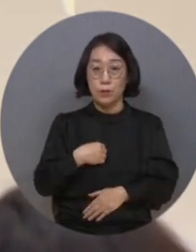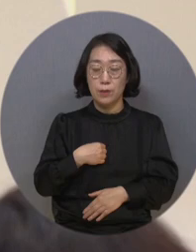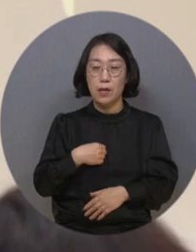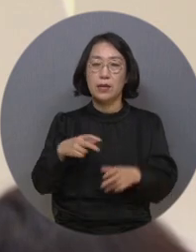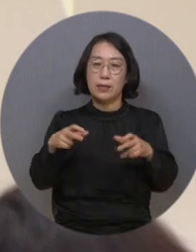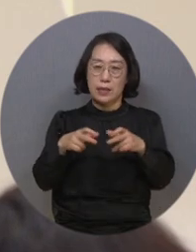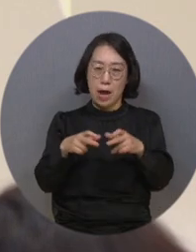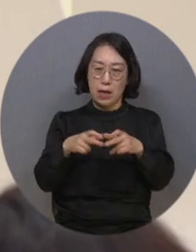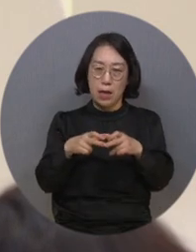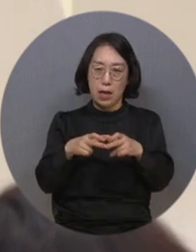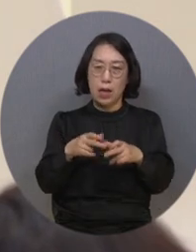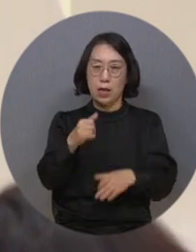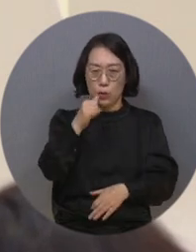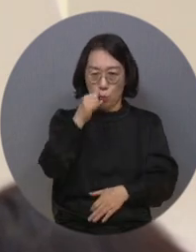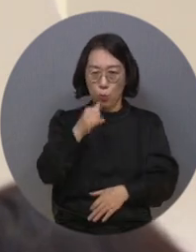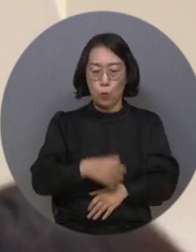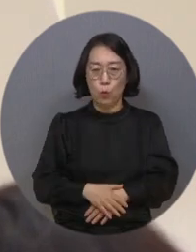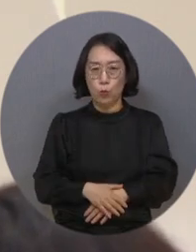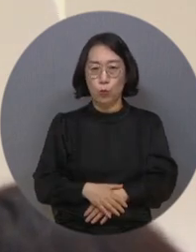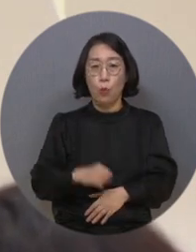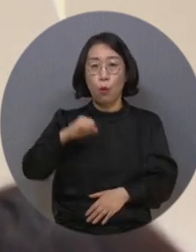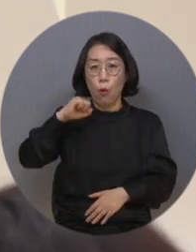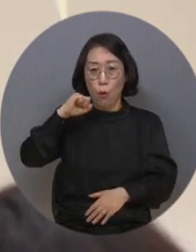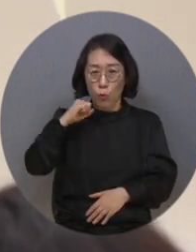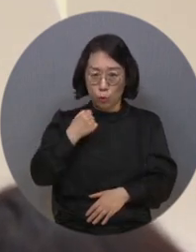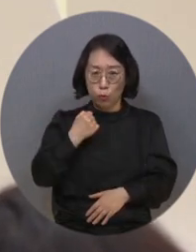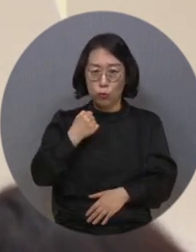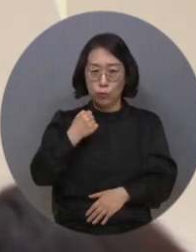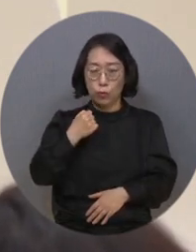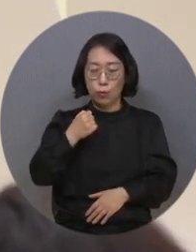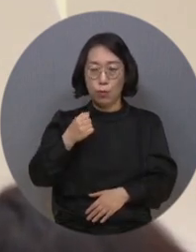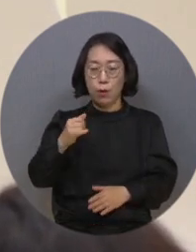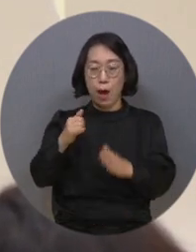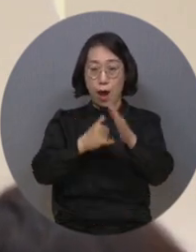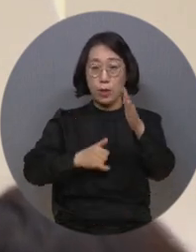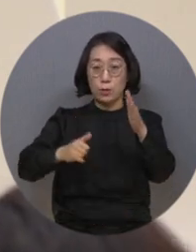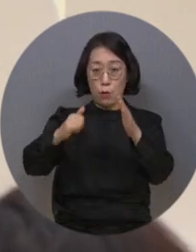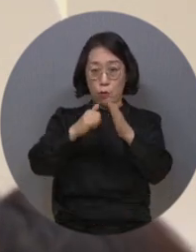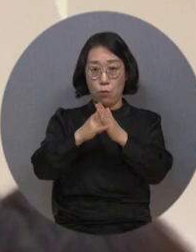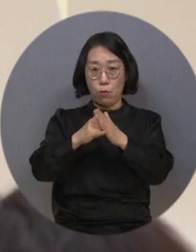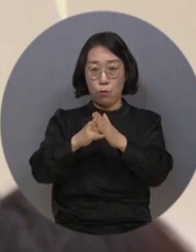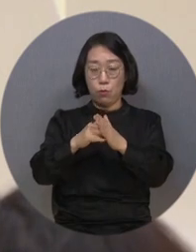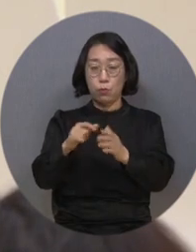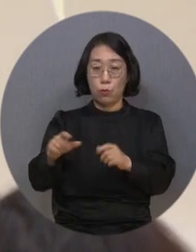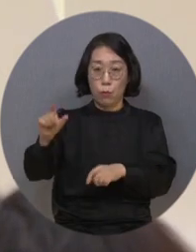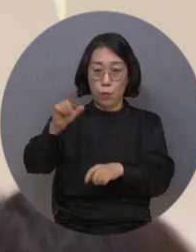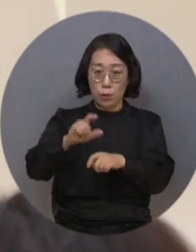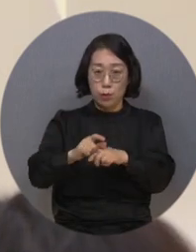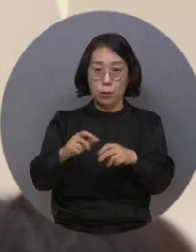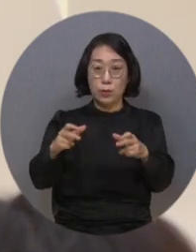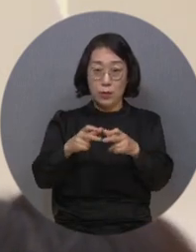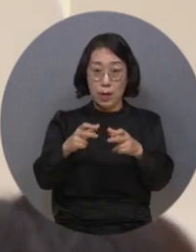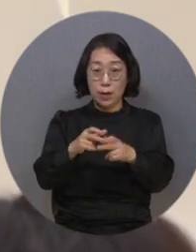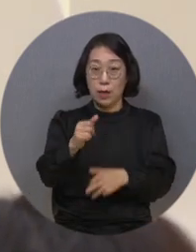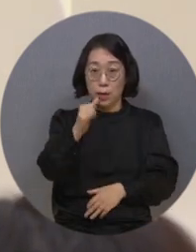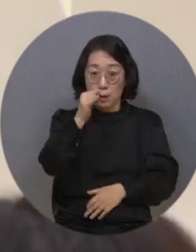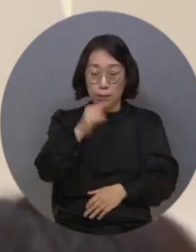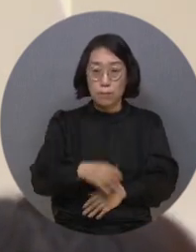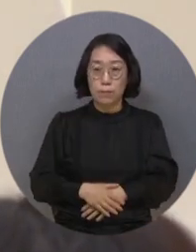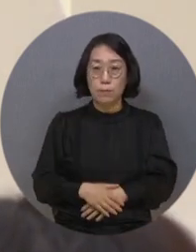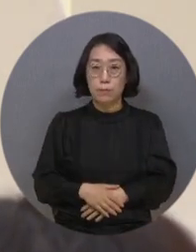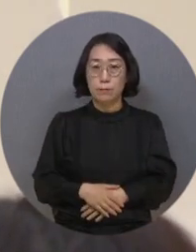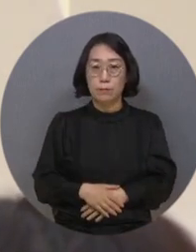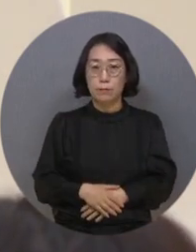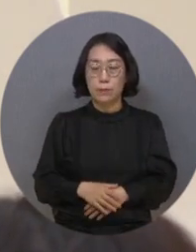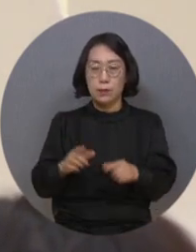장애를 가지고 이렇게 어려운 가정 환경 속에서, 또한 장애를 가지고